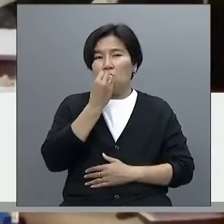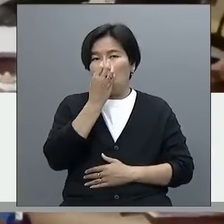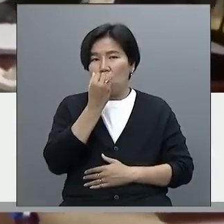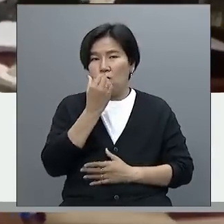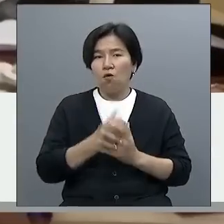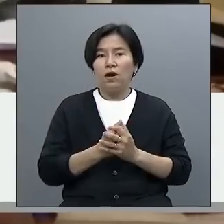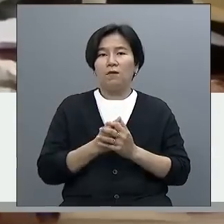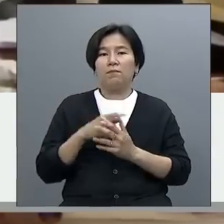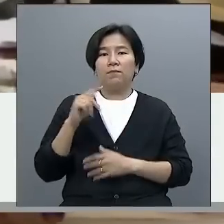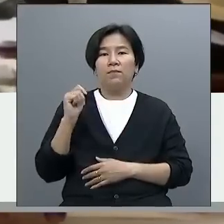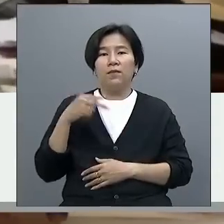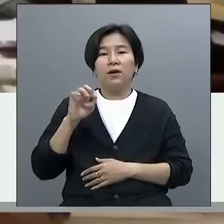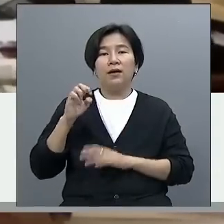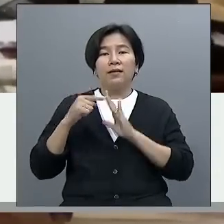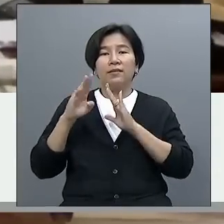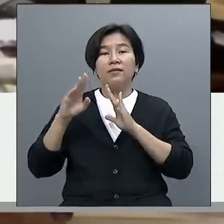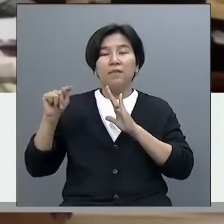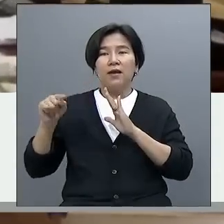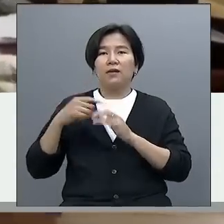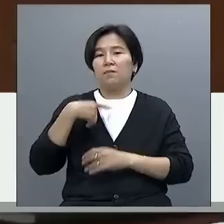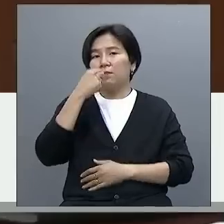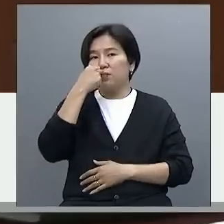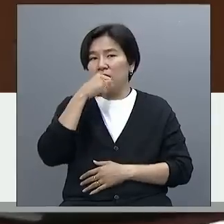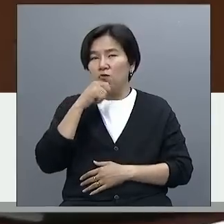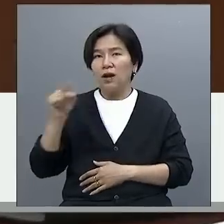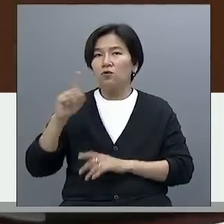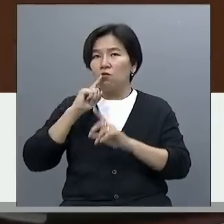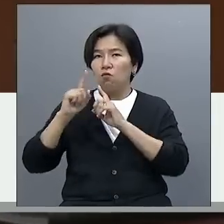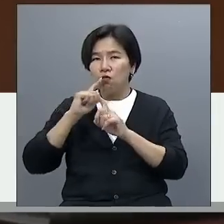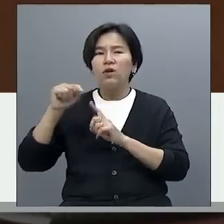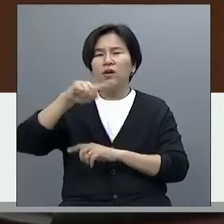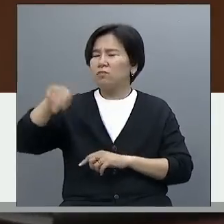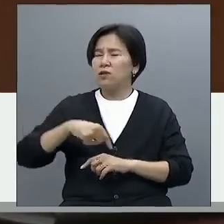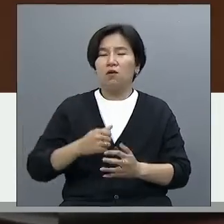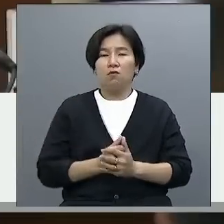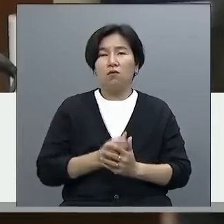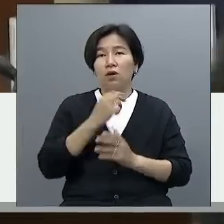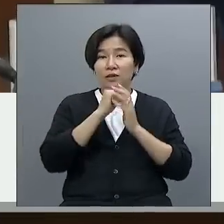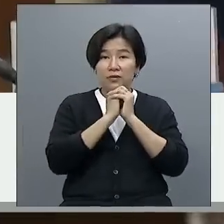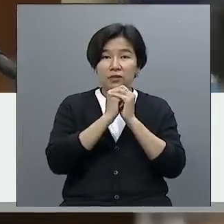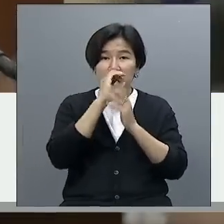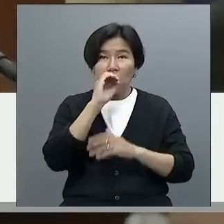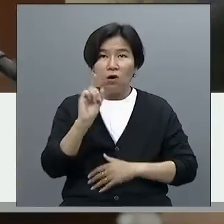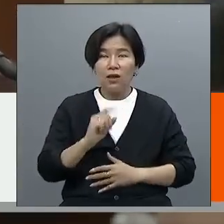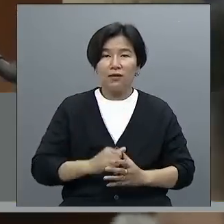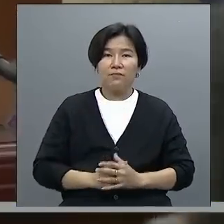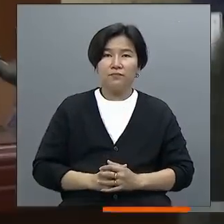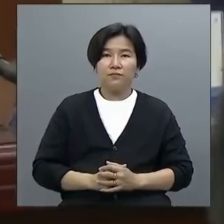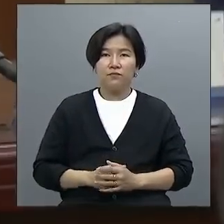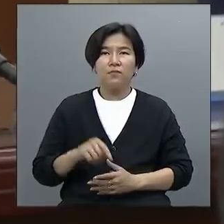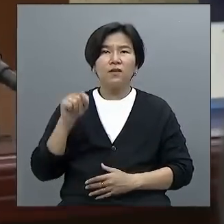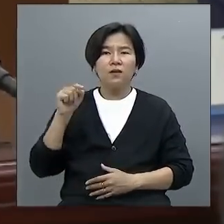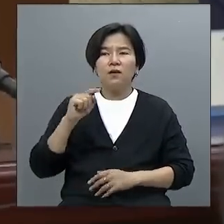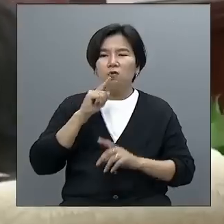ไต้หวันจริงๆแล้วเนี่ยเรียกได้ว่าร้อนแรงมาตั้งแต่การประชุมกับหวังอี้แล้วนะคะโดยจีนชี้ว่าไม่มีพื้นที่สำหรับการ